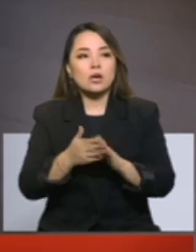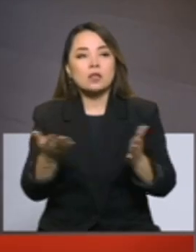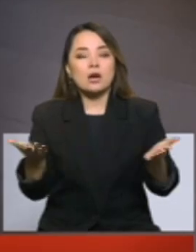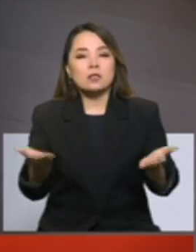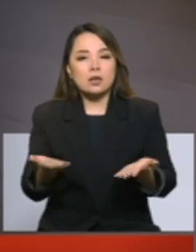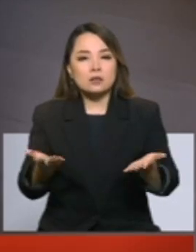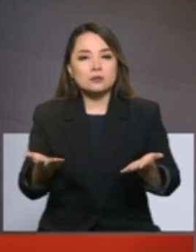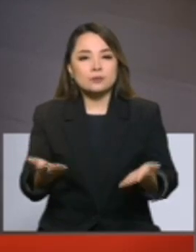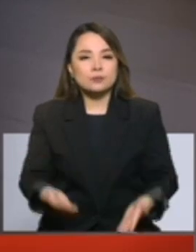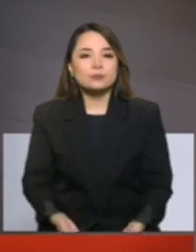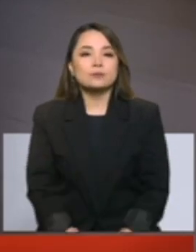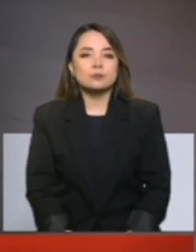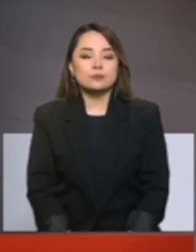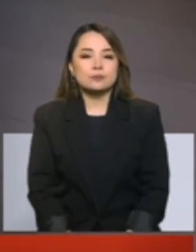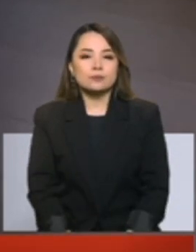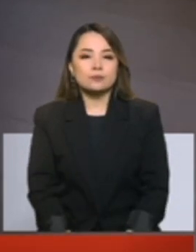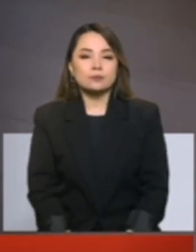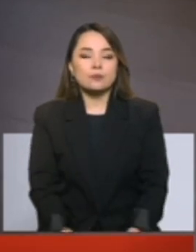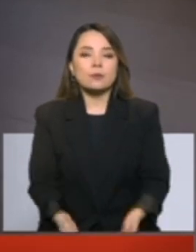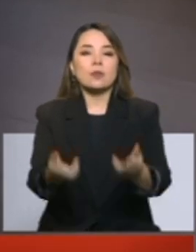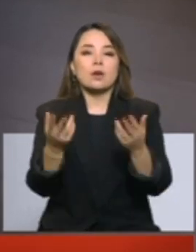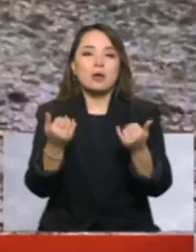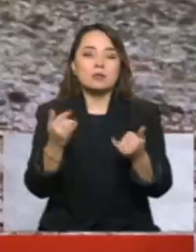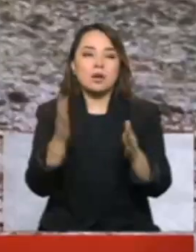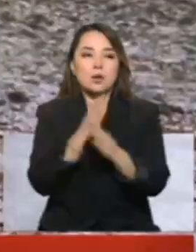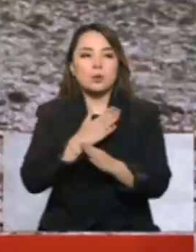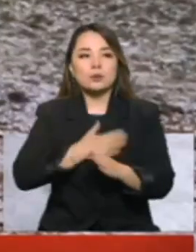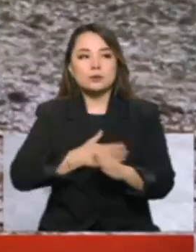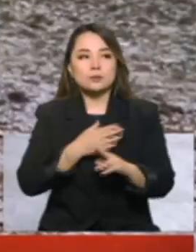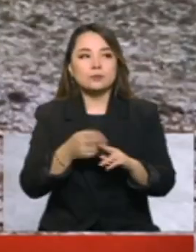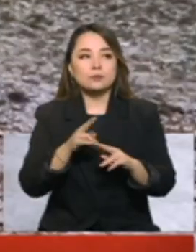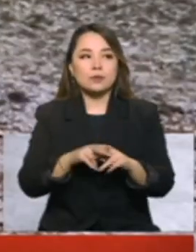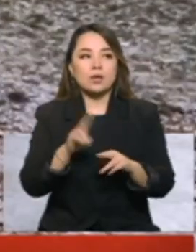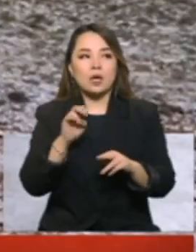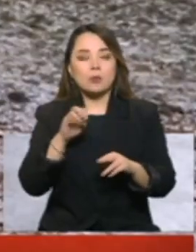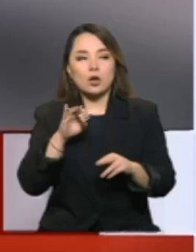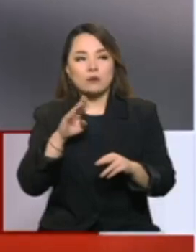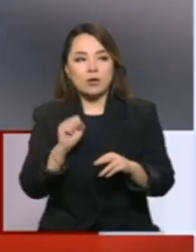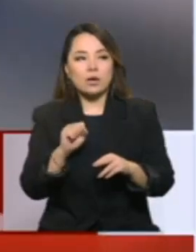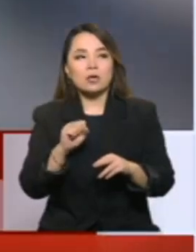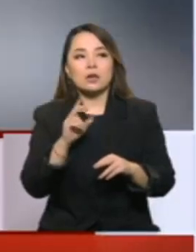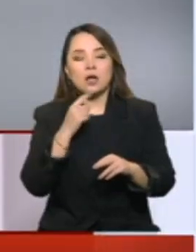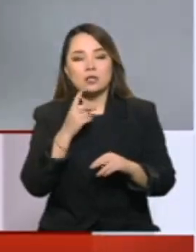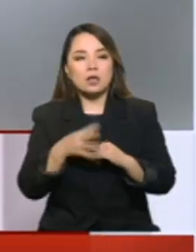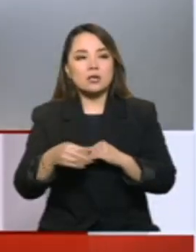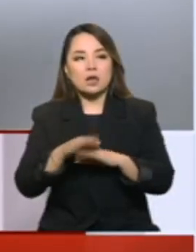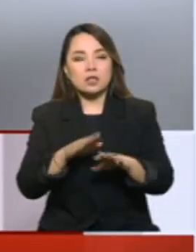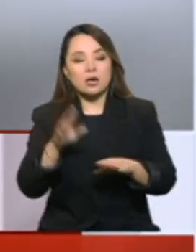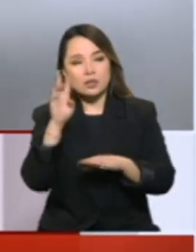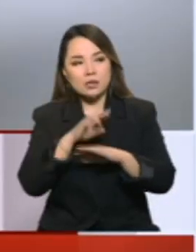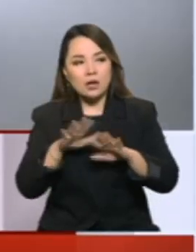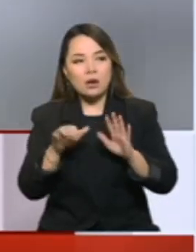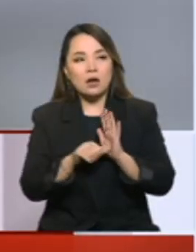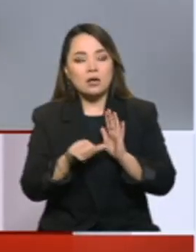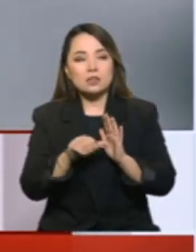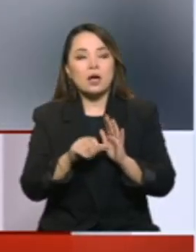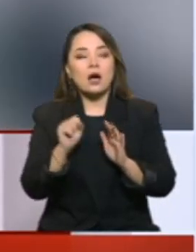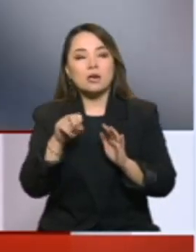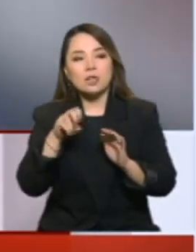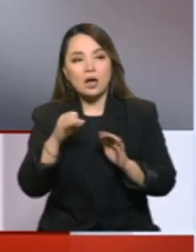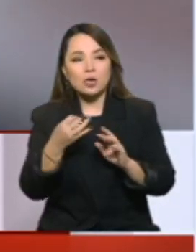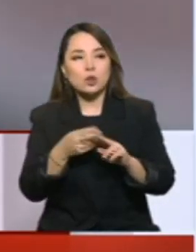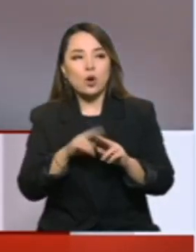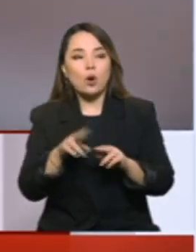қандай? Я Алла орайның қолайсыздығы Кемерово, Красноярск және елімізбен шектесетін Алтай өлкесі